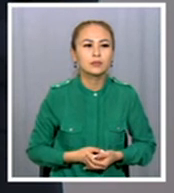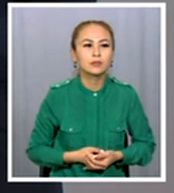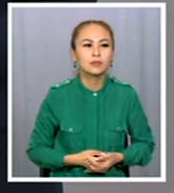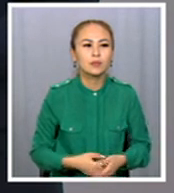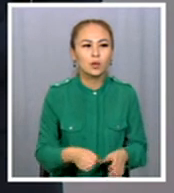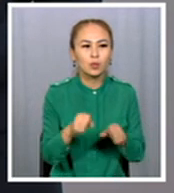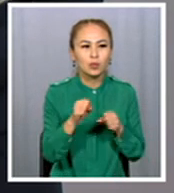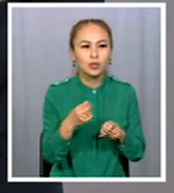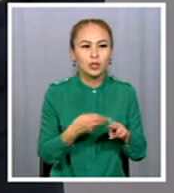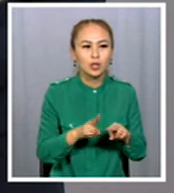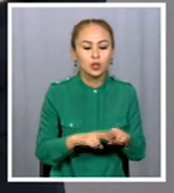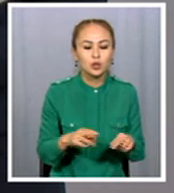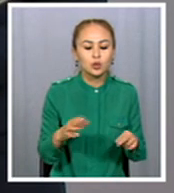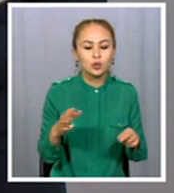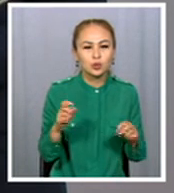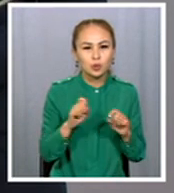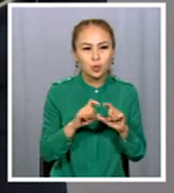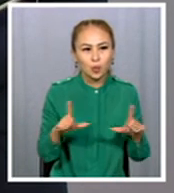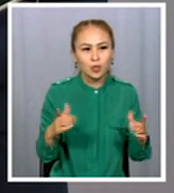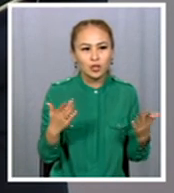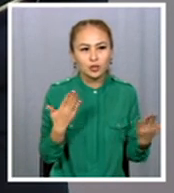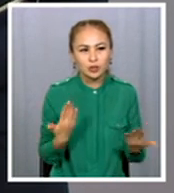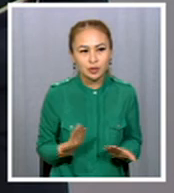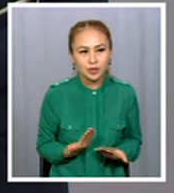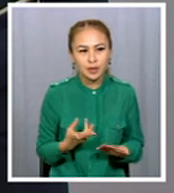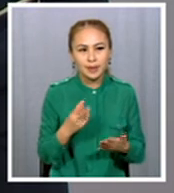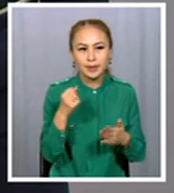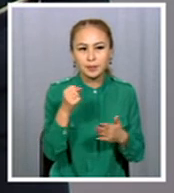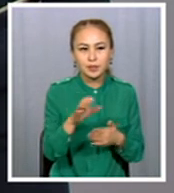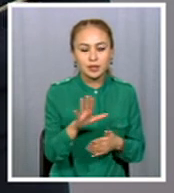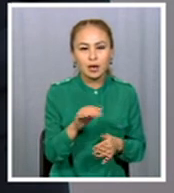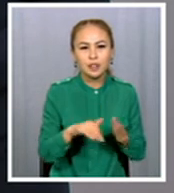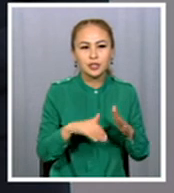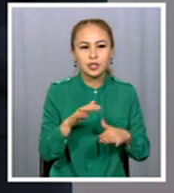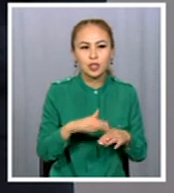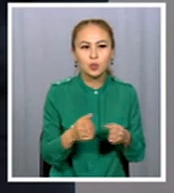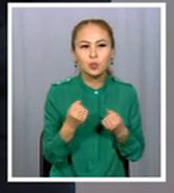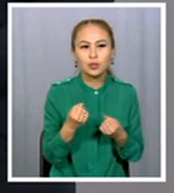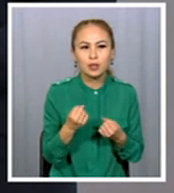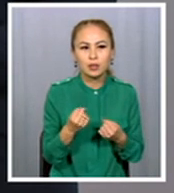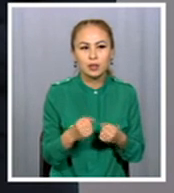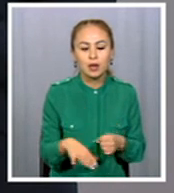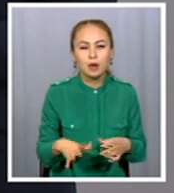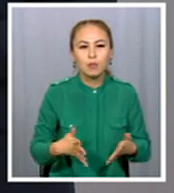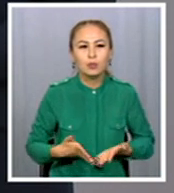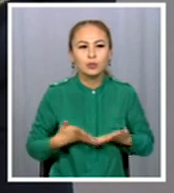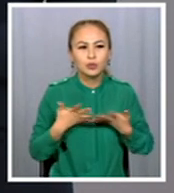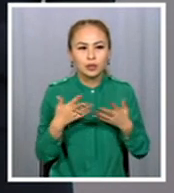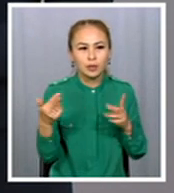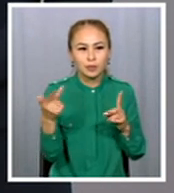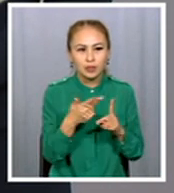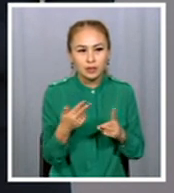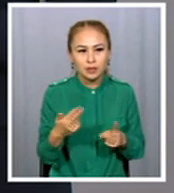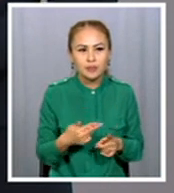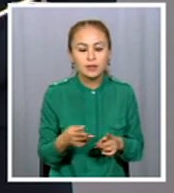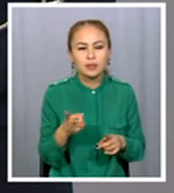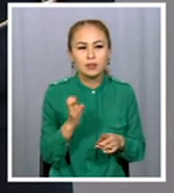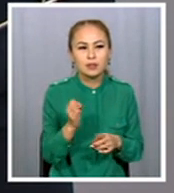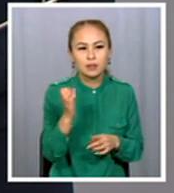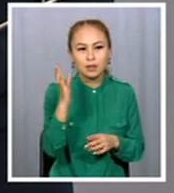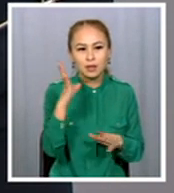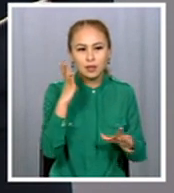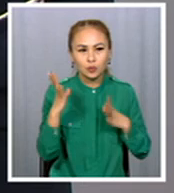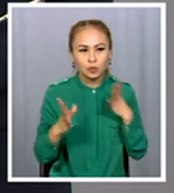Бокс – это школа жизни. Он учит не бить, а держать удар. Побудительное предложение – становись на